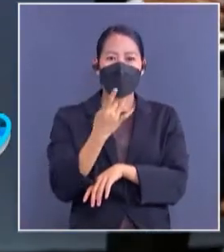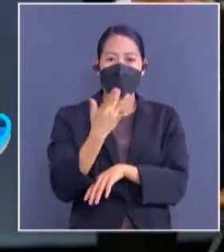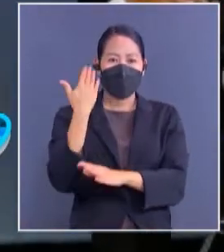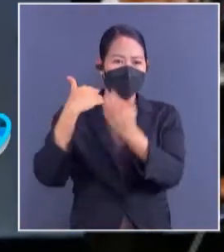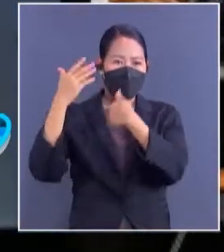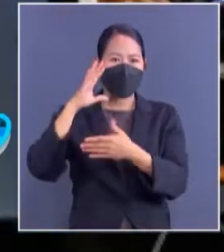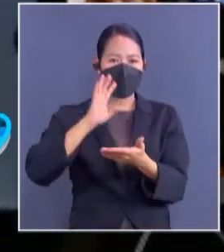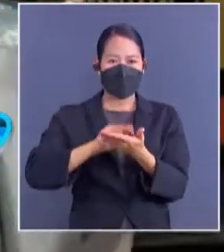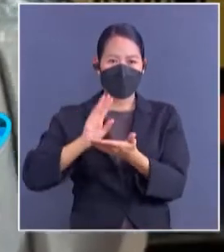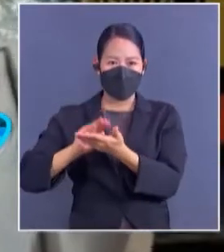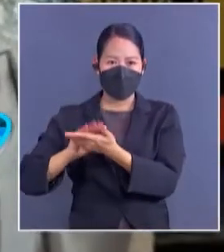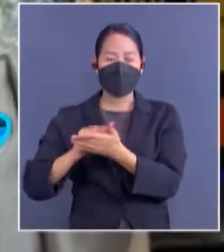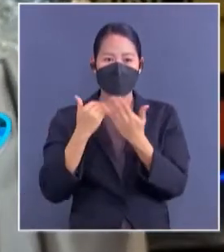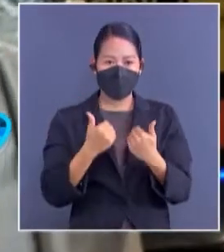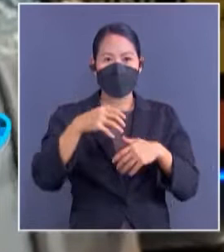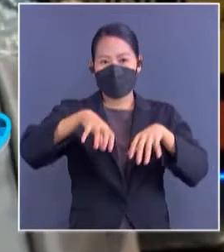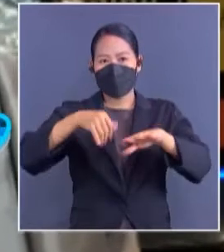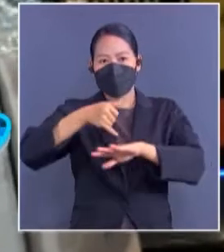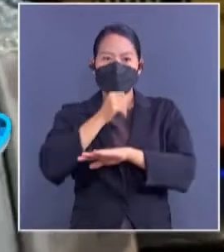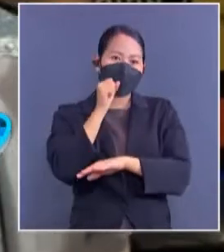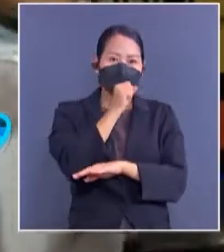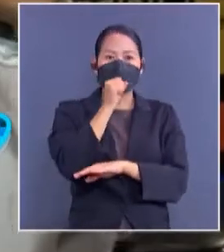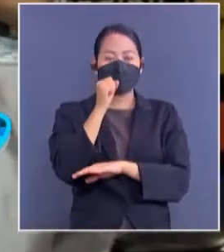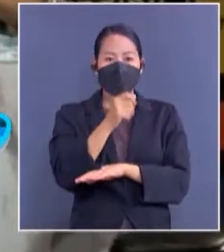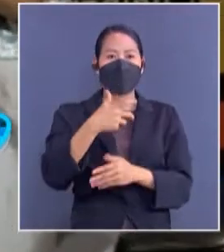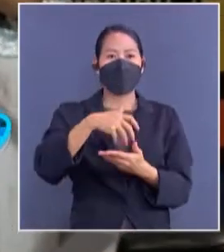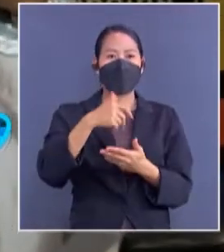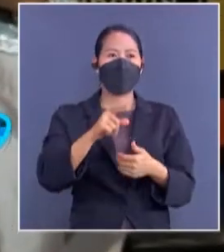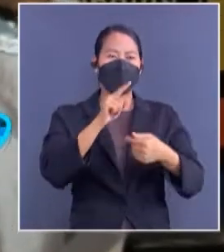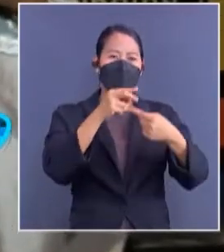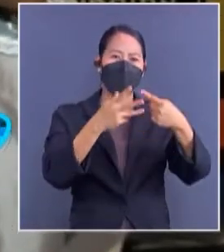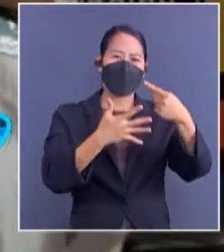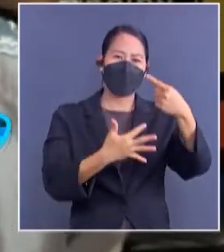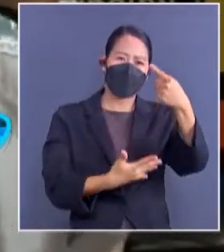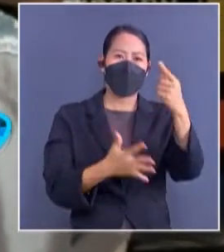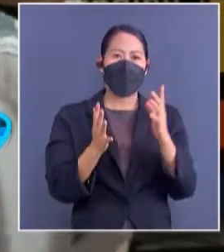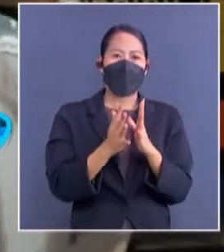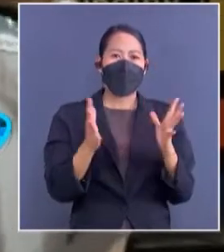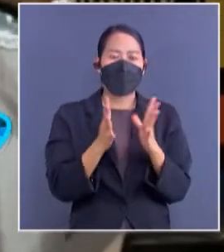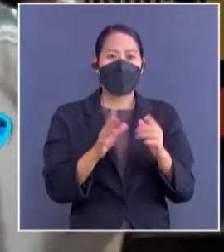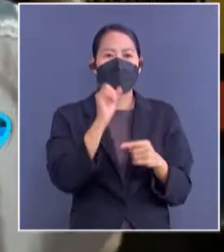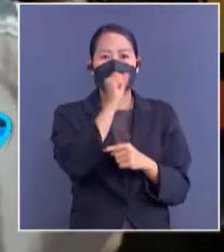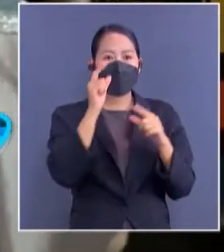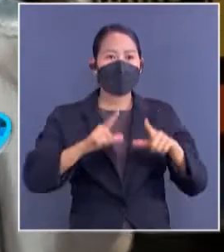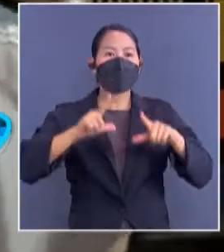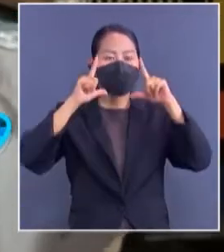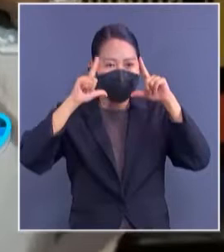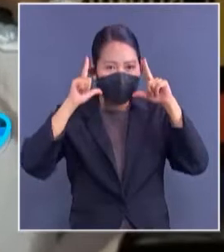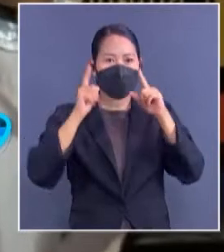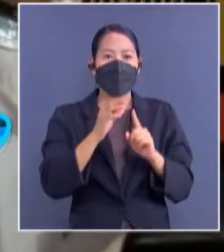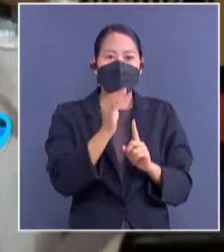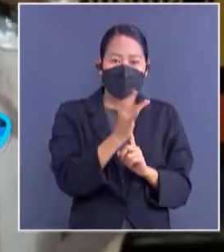ผู้ชนะ10ทิศเรือนแพหยาดเพชรน้ำตาแสงใต้อาลัยรักยังคอยบ้านสายทองเส